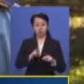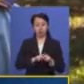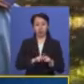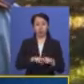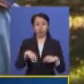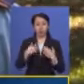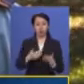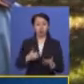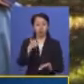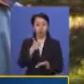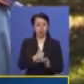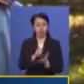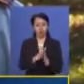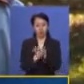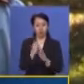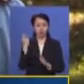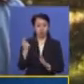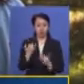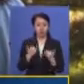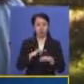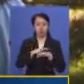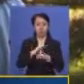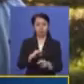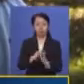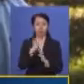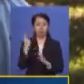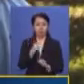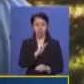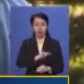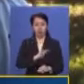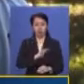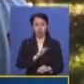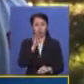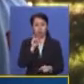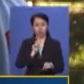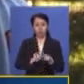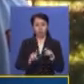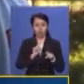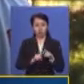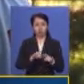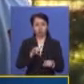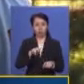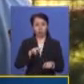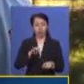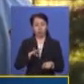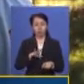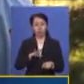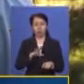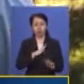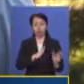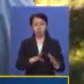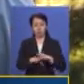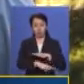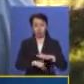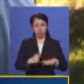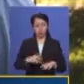нанимают главы крестьянских хозяйств для проведения сельскохозяйственных работ. В ходе проведения ОПМ раскрыта серия краж